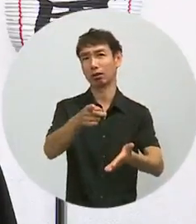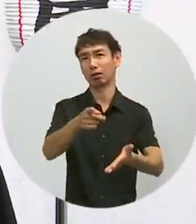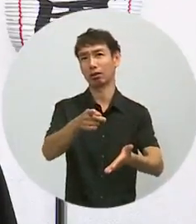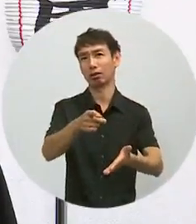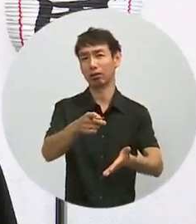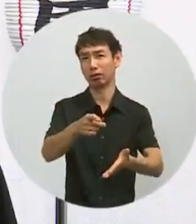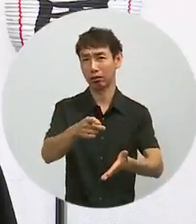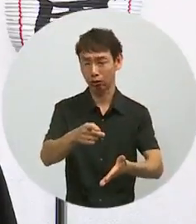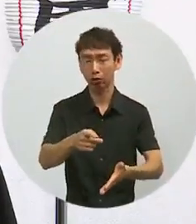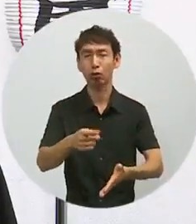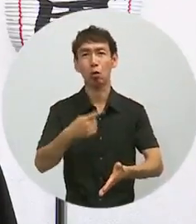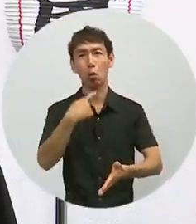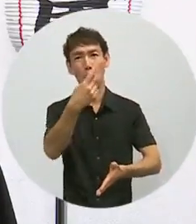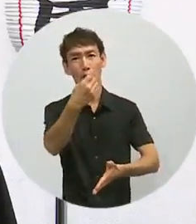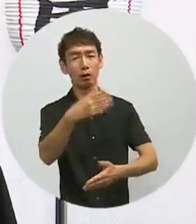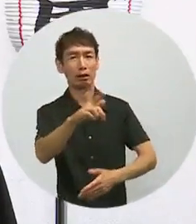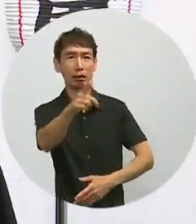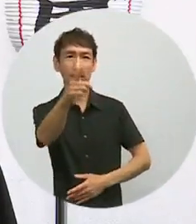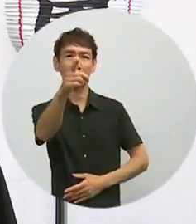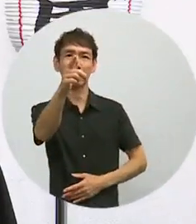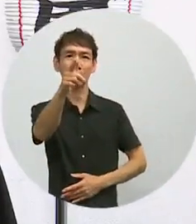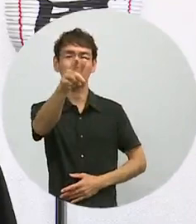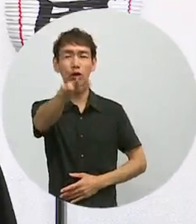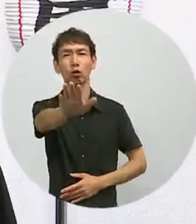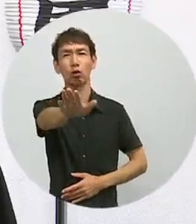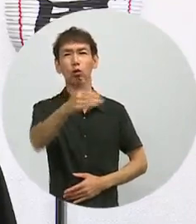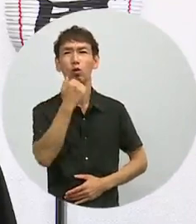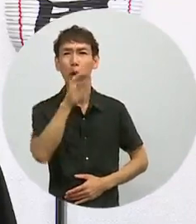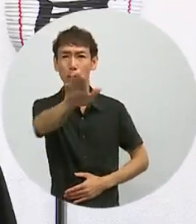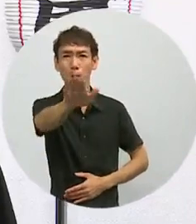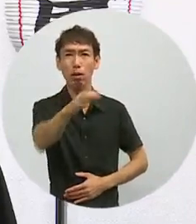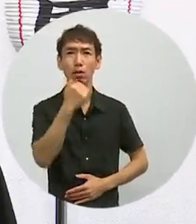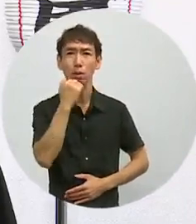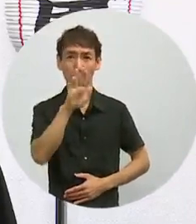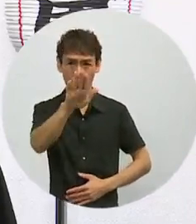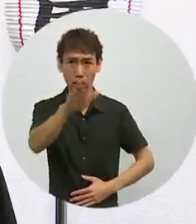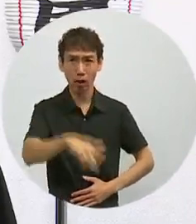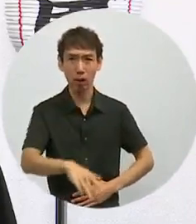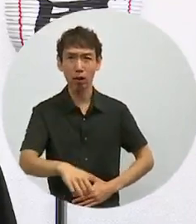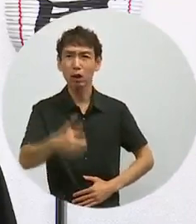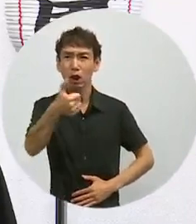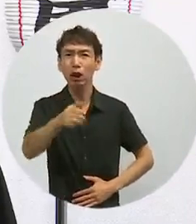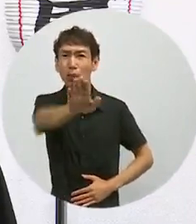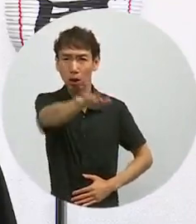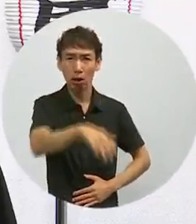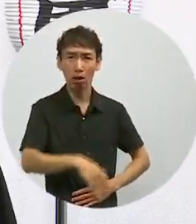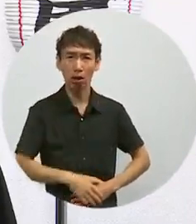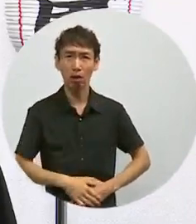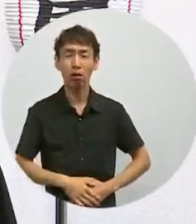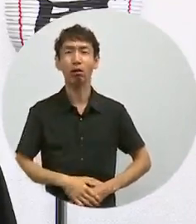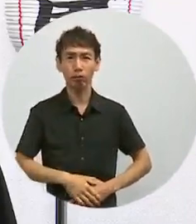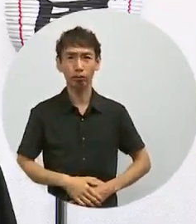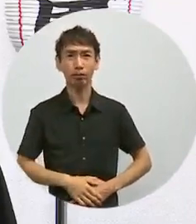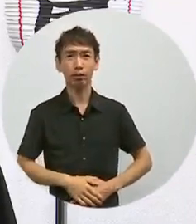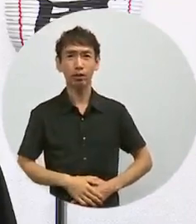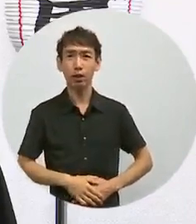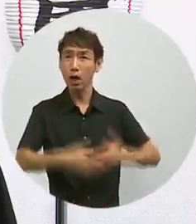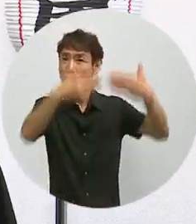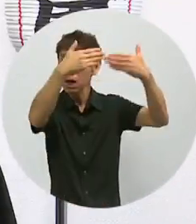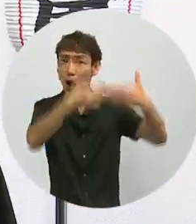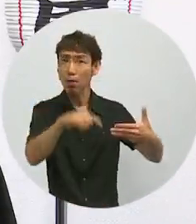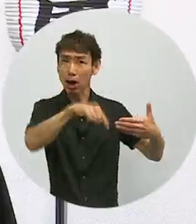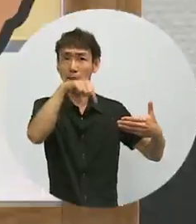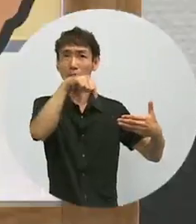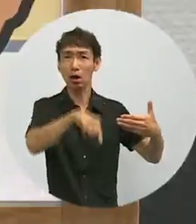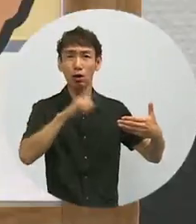と言うと一人が言いました。 いやいやいやいや、ちょっと待て、ちょっと待てよおじいちゃん、あのな、壁なんちゅうも